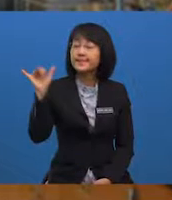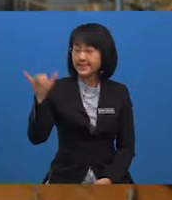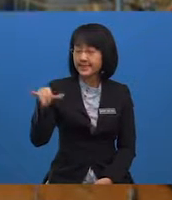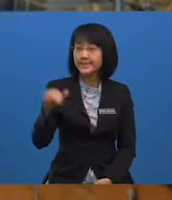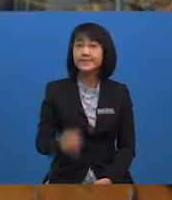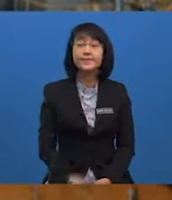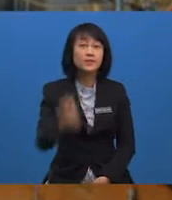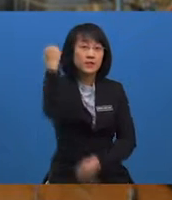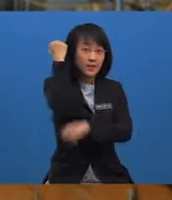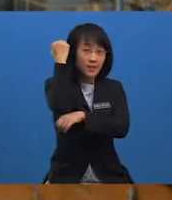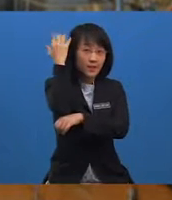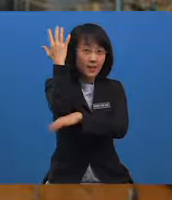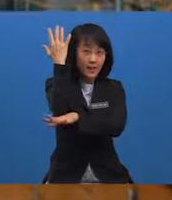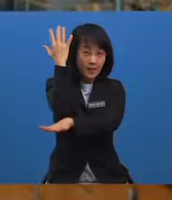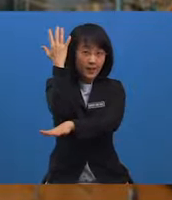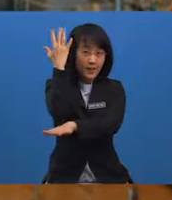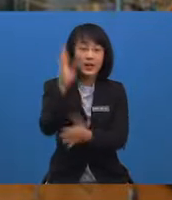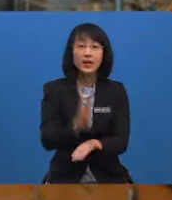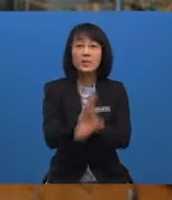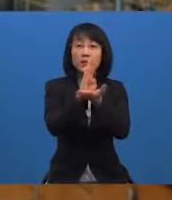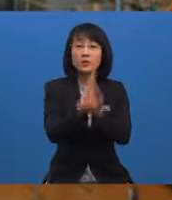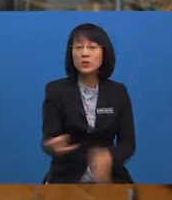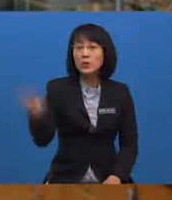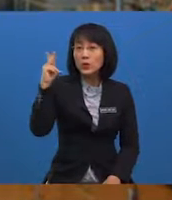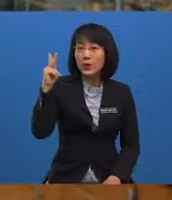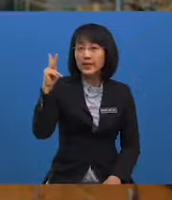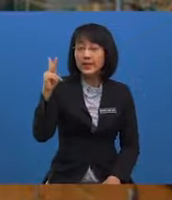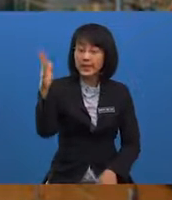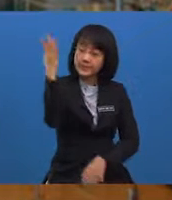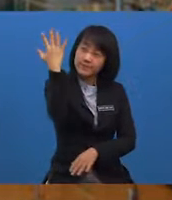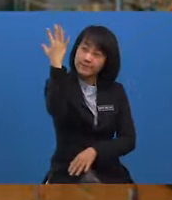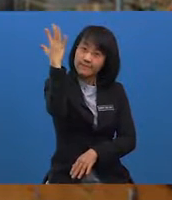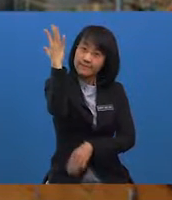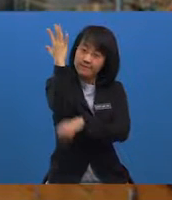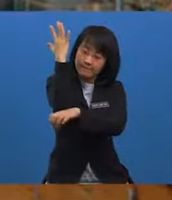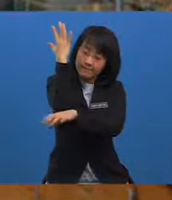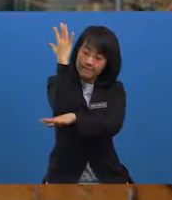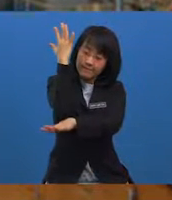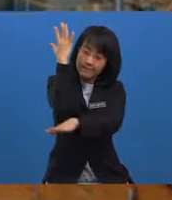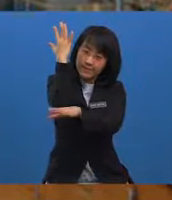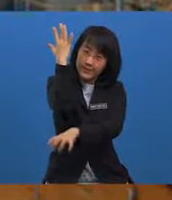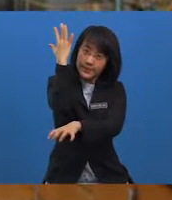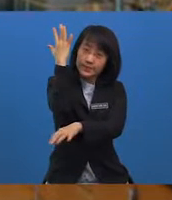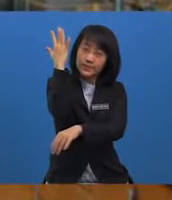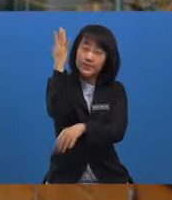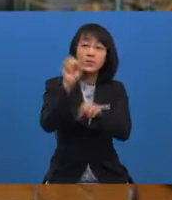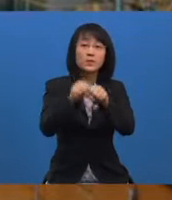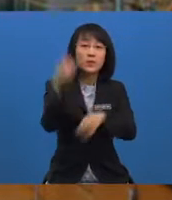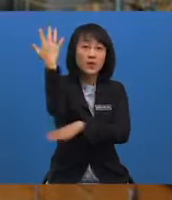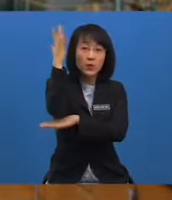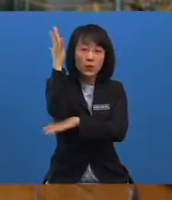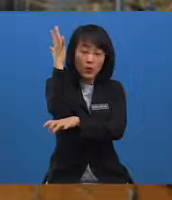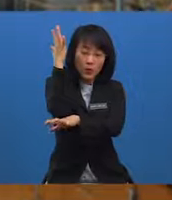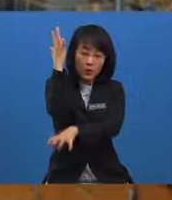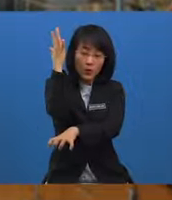Ya, akar membantu menguatkan kedudukan dan mencekam tanah agar pokok itu